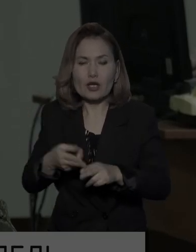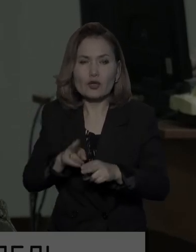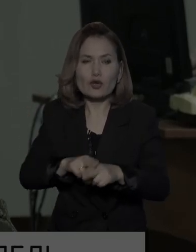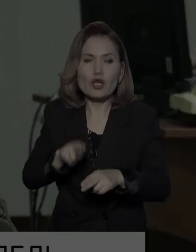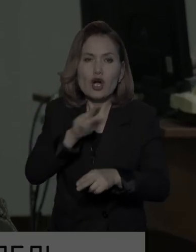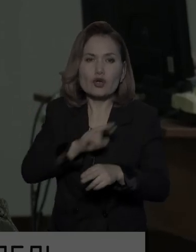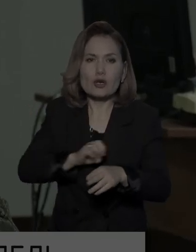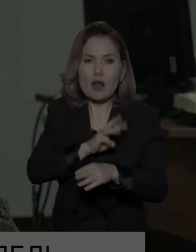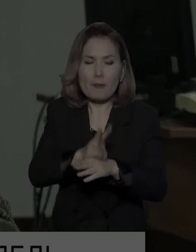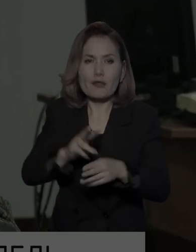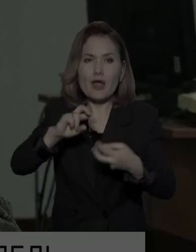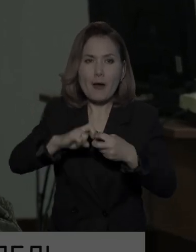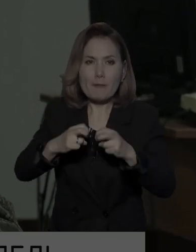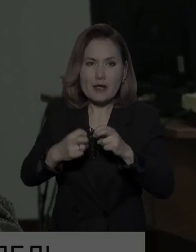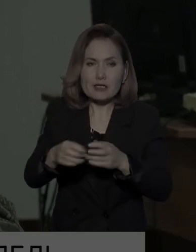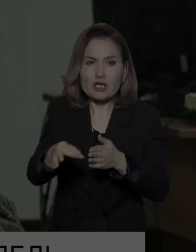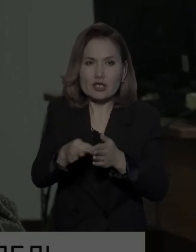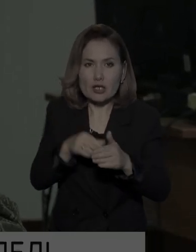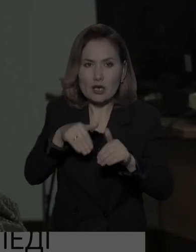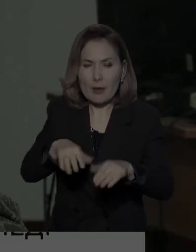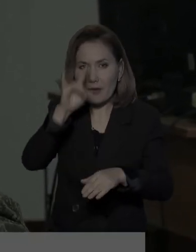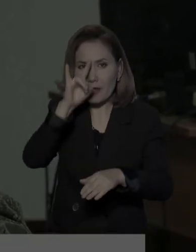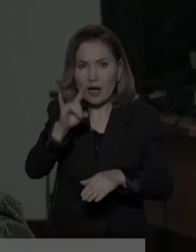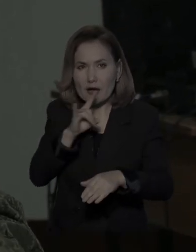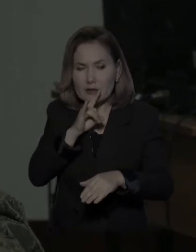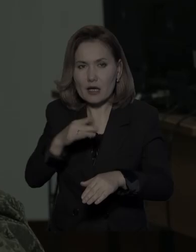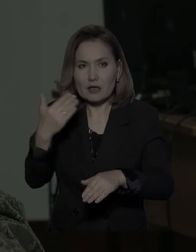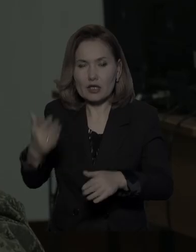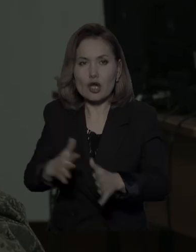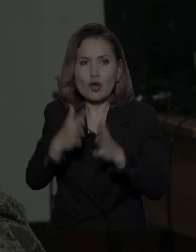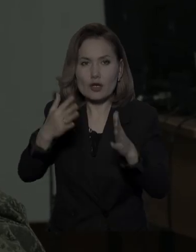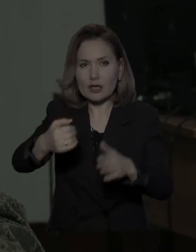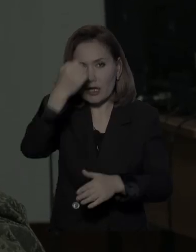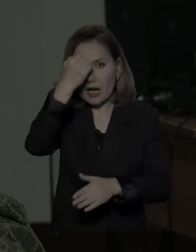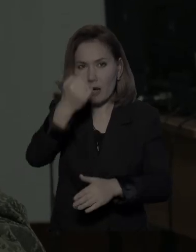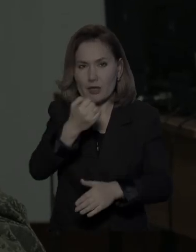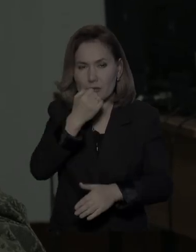қамтамасыз ету мәселелерін жедел шешкен үшін Қазақстан тарапына ризашылығымды білдіремін.